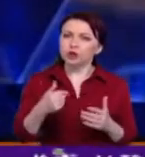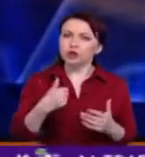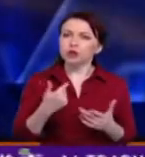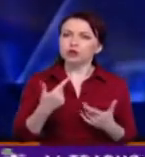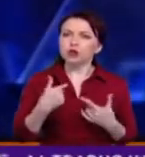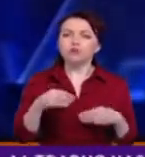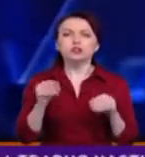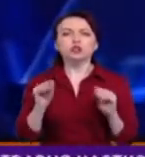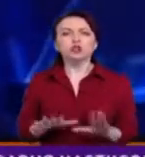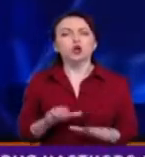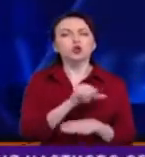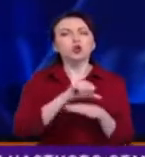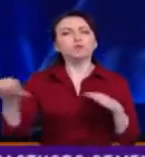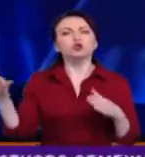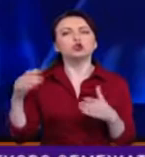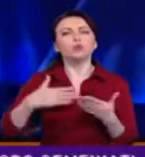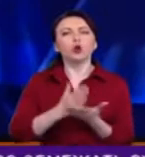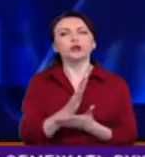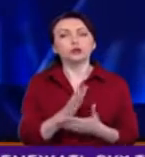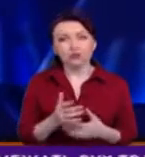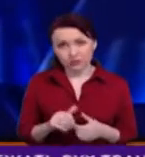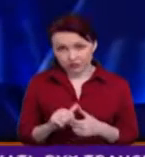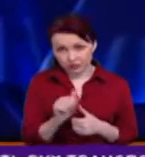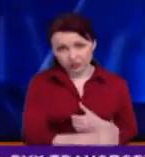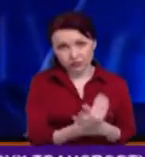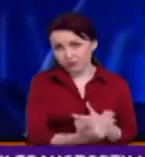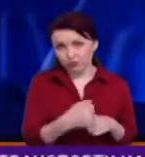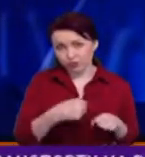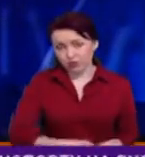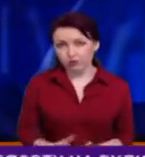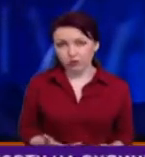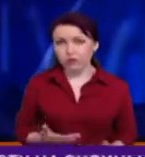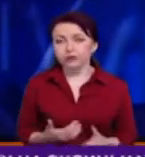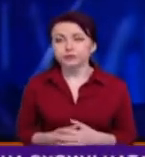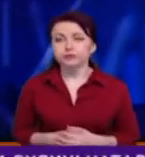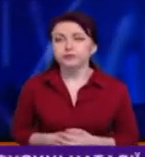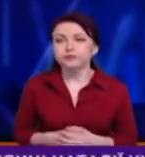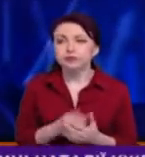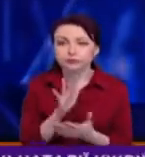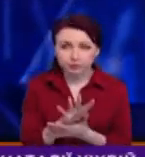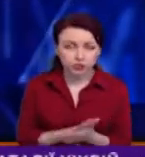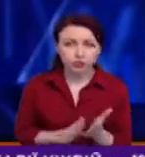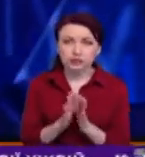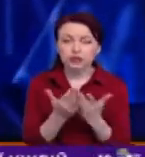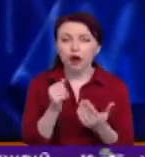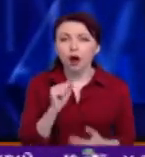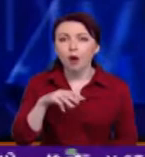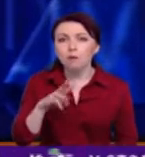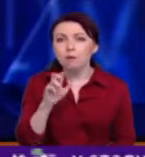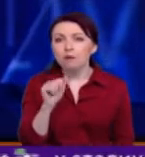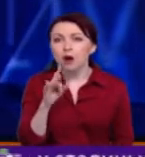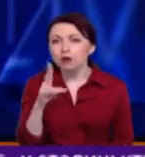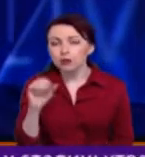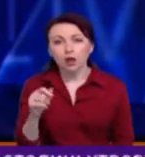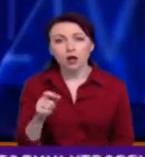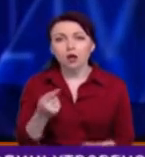політику США до України. Ну, воно так виглядає. Ну, вибачте, та ж книжка амбарна, ну, це ж так само, це ж